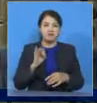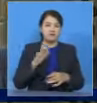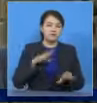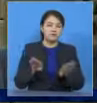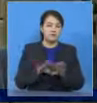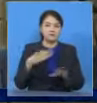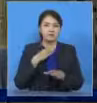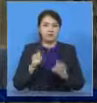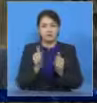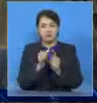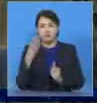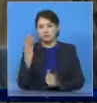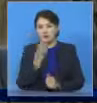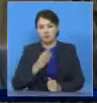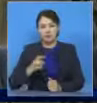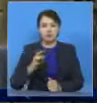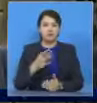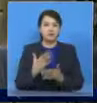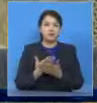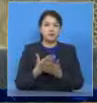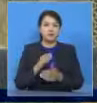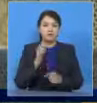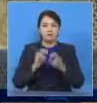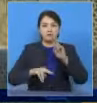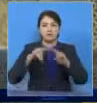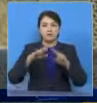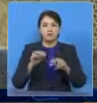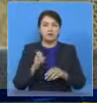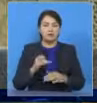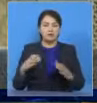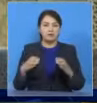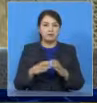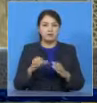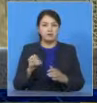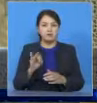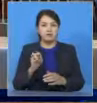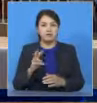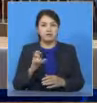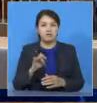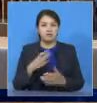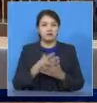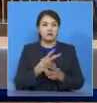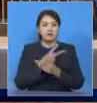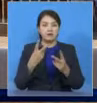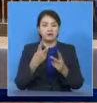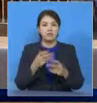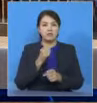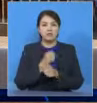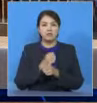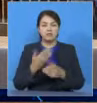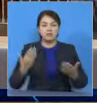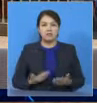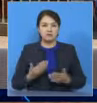вблизи населенного пункта Шубаркудук Темирского района ведется строительство мемориального комплекса Дожжана Хазрета, видного религиозного деятеля,